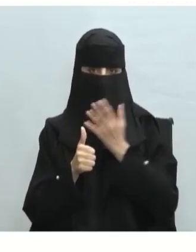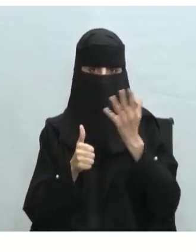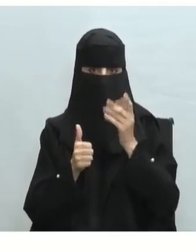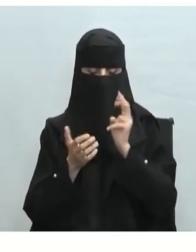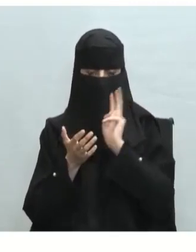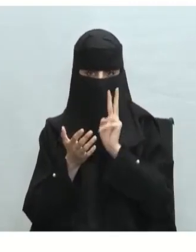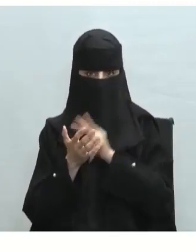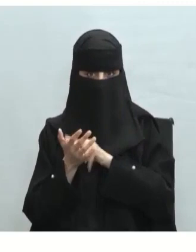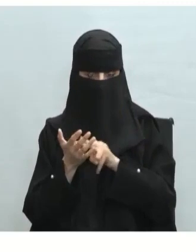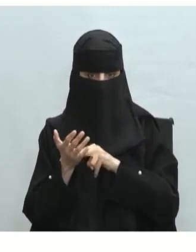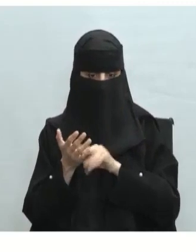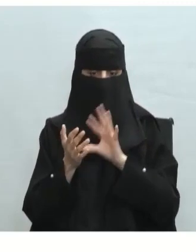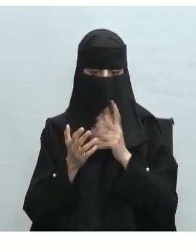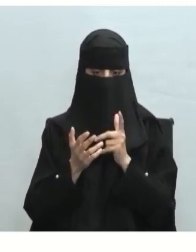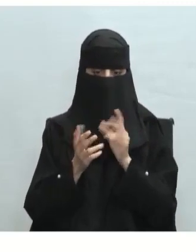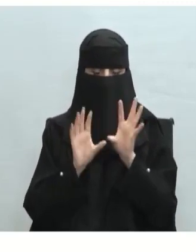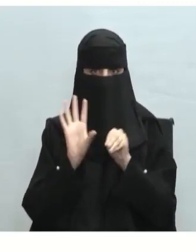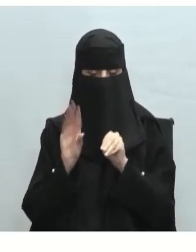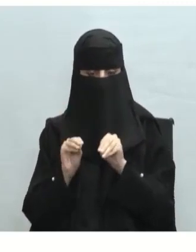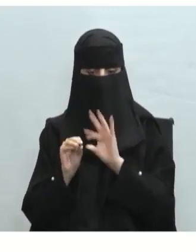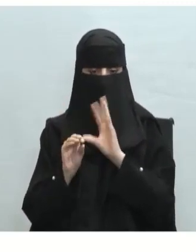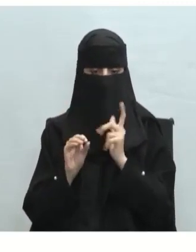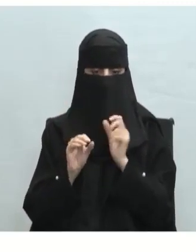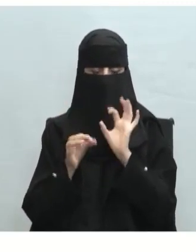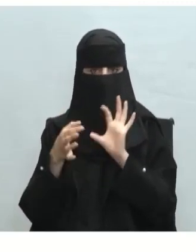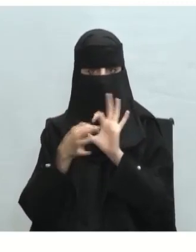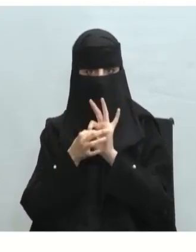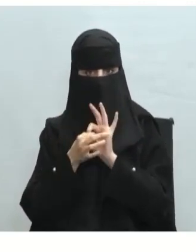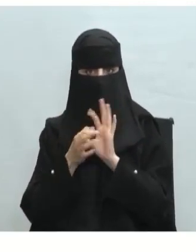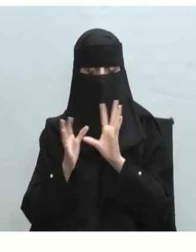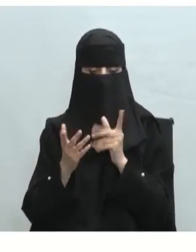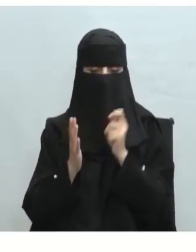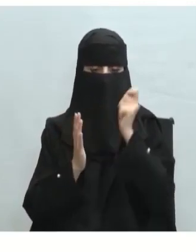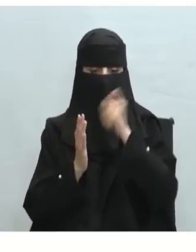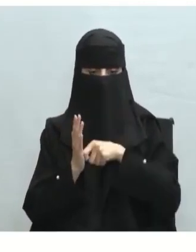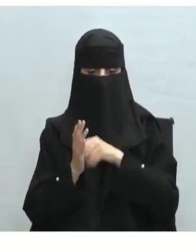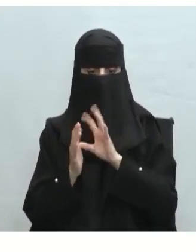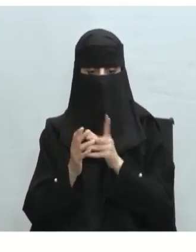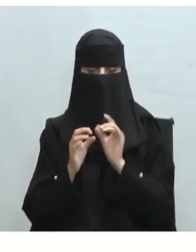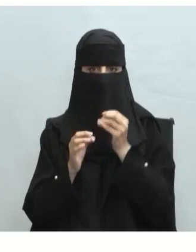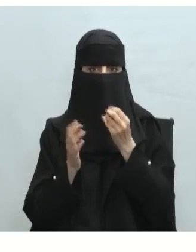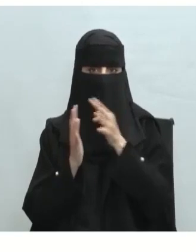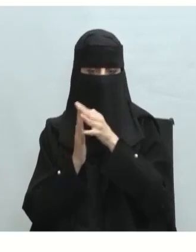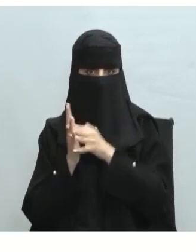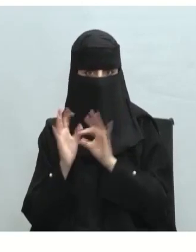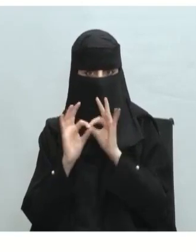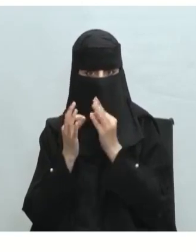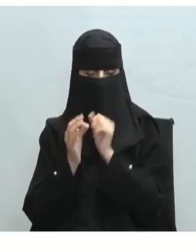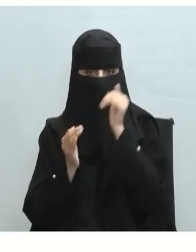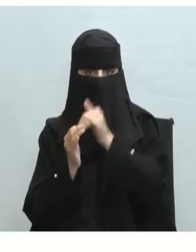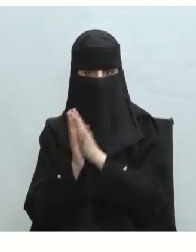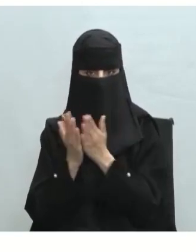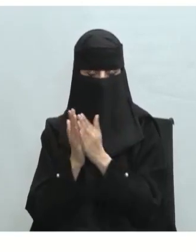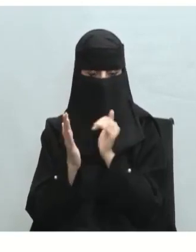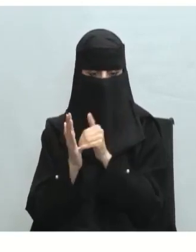متانيه من خلال هذا ما هي امامك لاحظ هنا ديوان شعر مجموعه قصصيه عقد او اتفاقيه مقاله